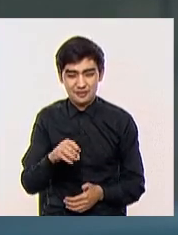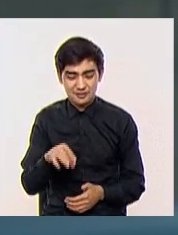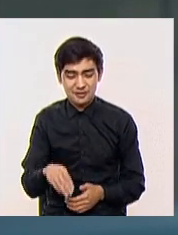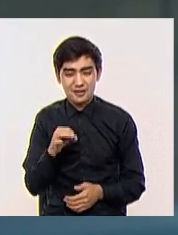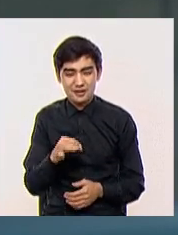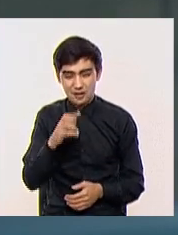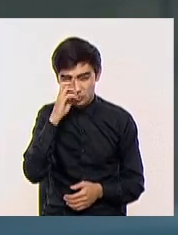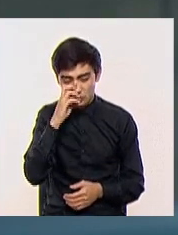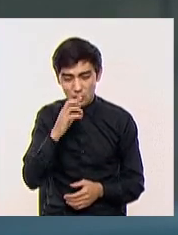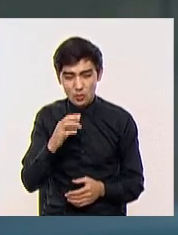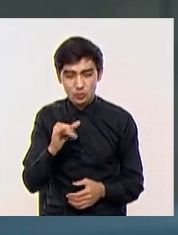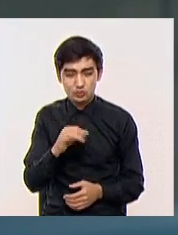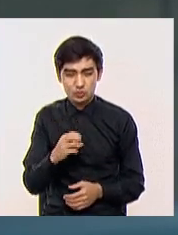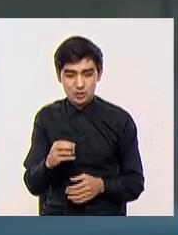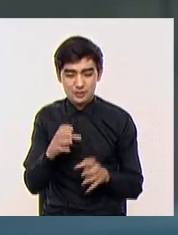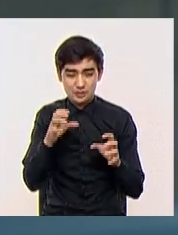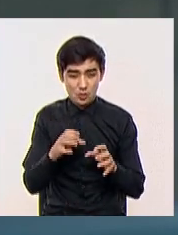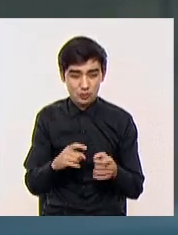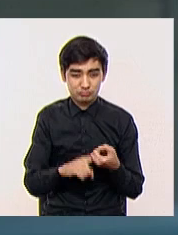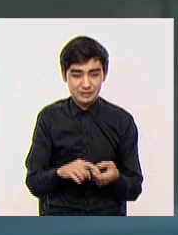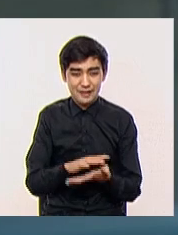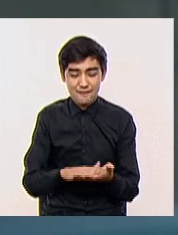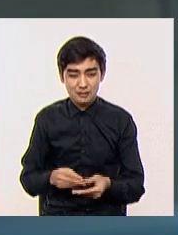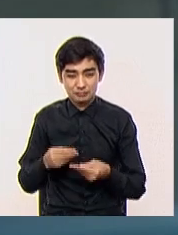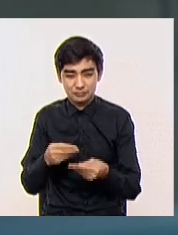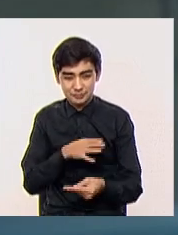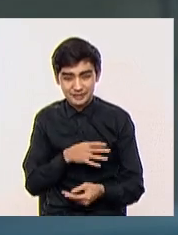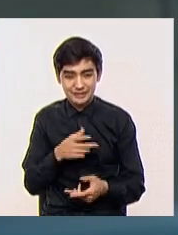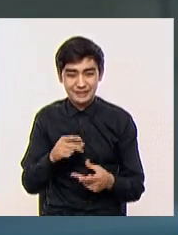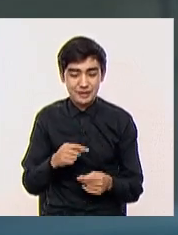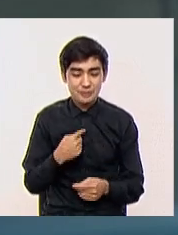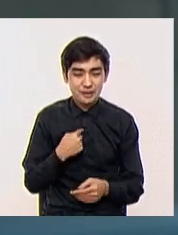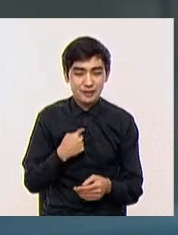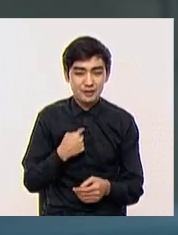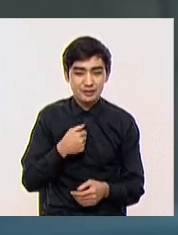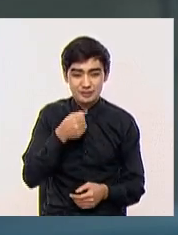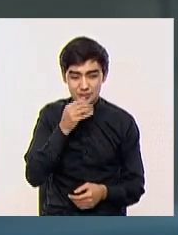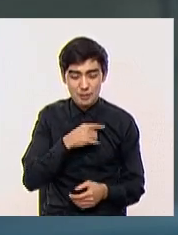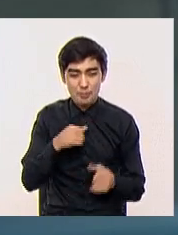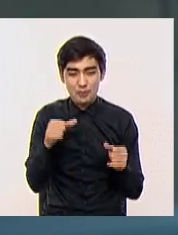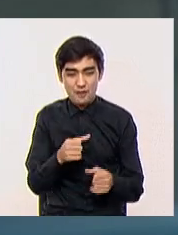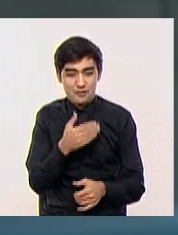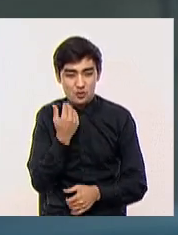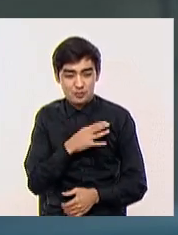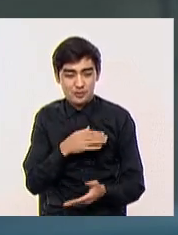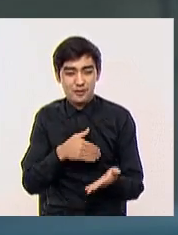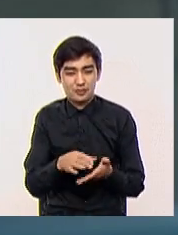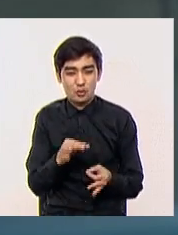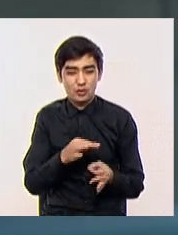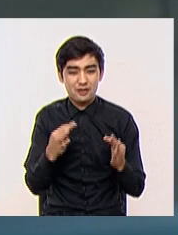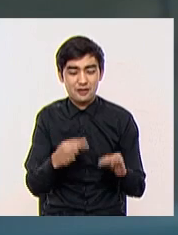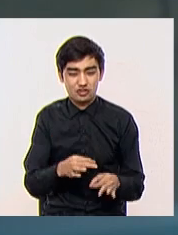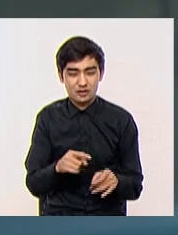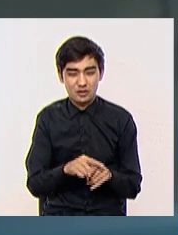оказания госуслуг законных, подал заявку, где мы не имели права отказать в выдаче разрешения